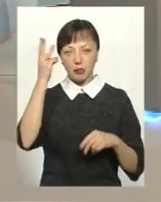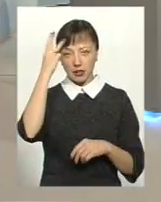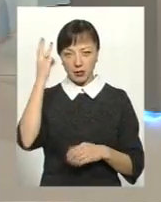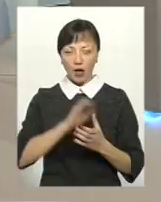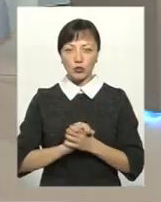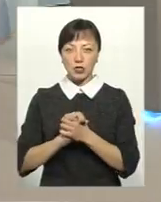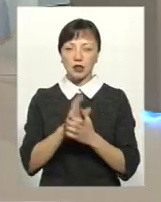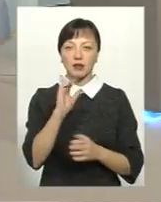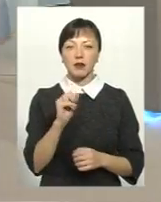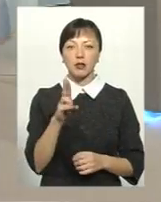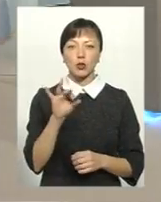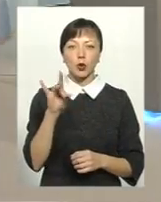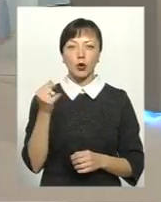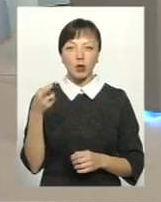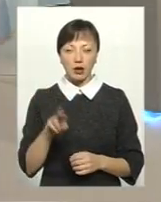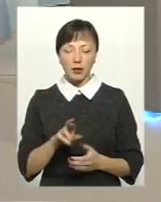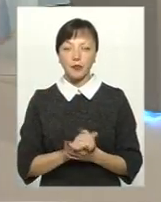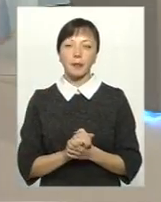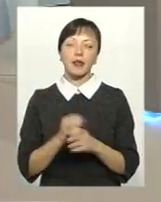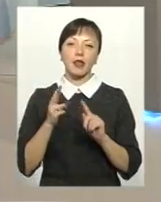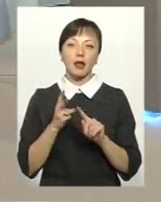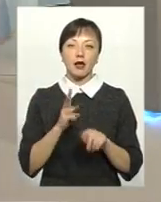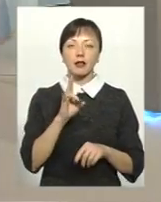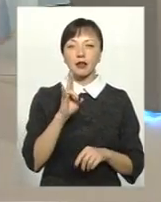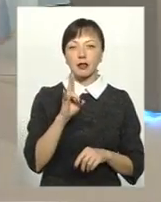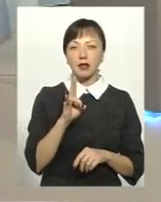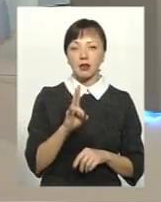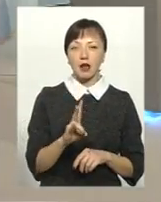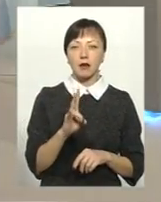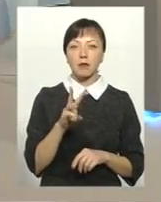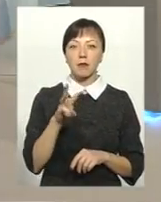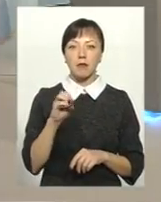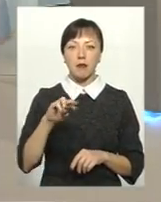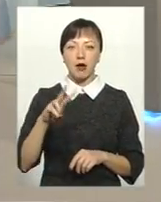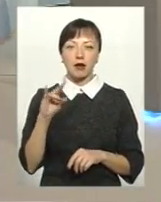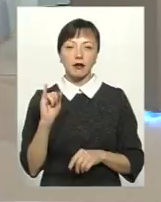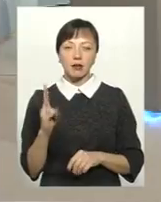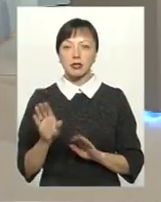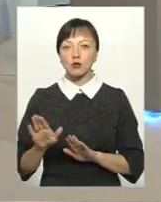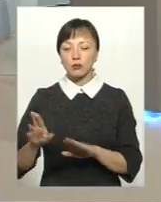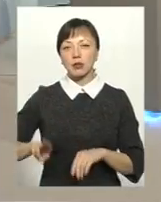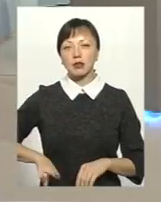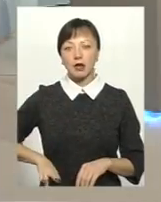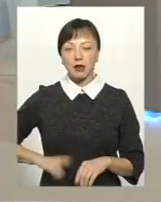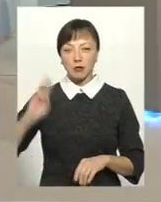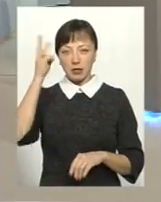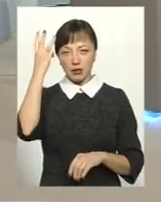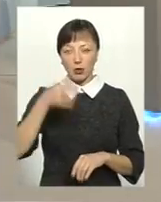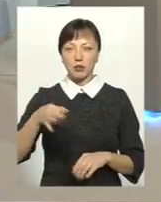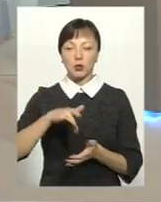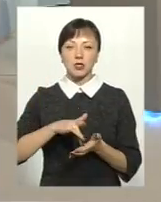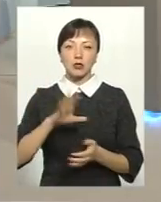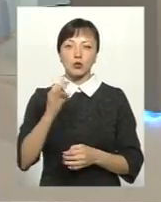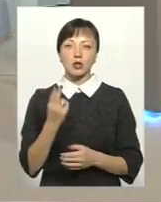Хмельницької асоціації громадського здоров'я «Вікторія», і пані Наталя Мельник, заступник директора Хмельницького обласного